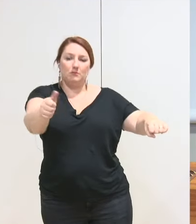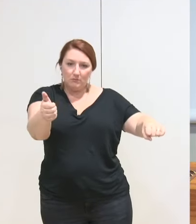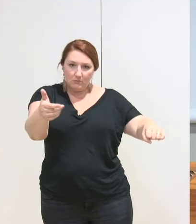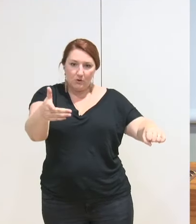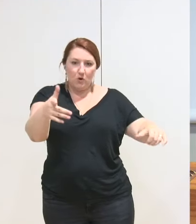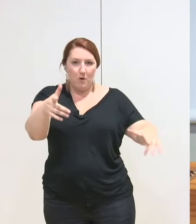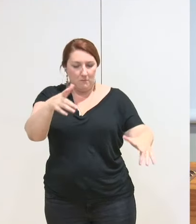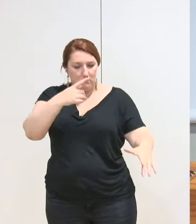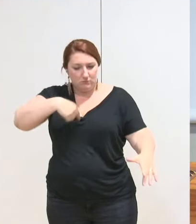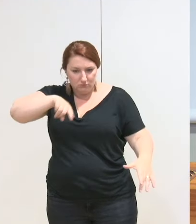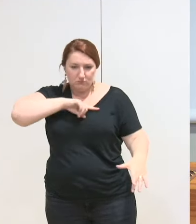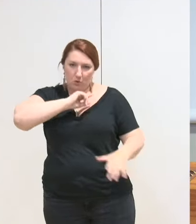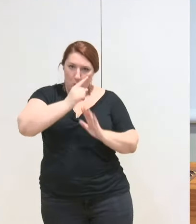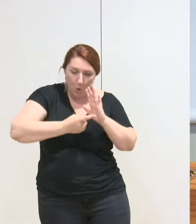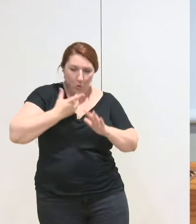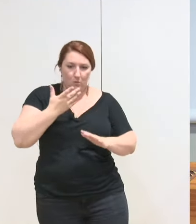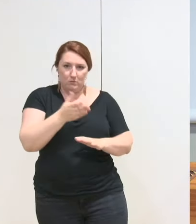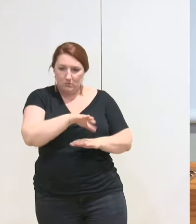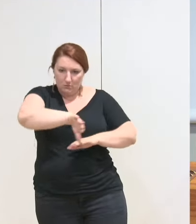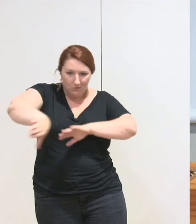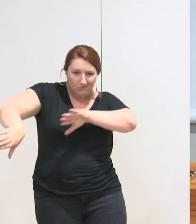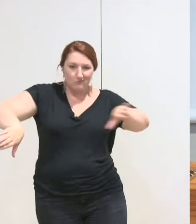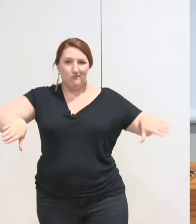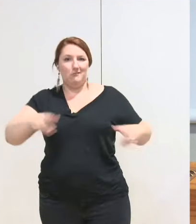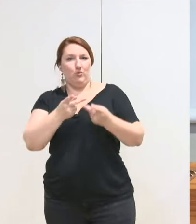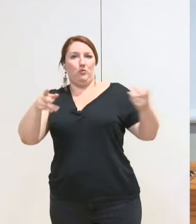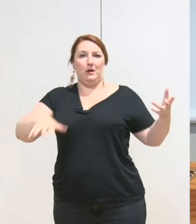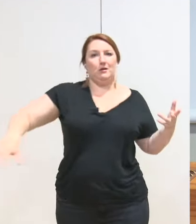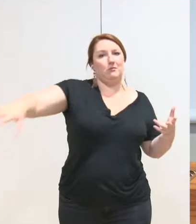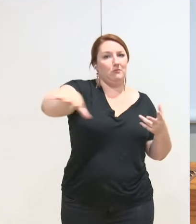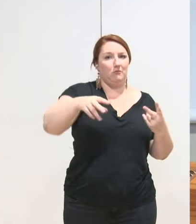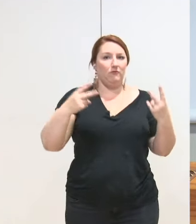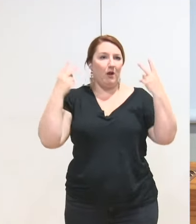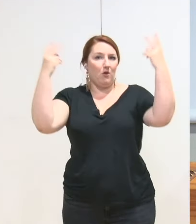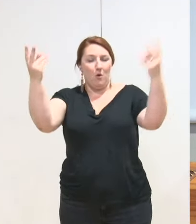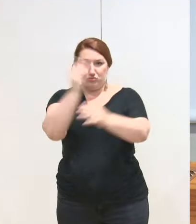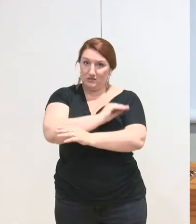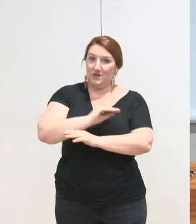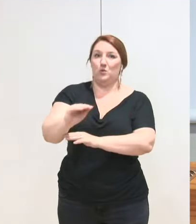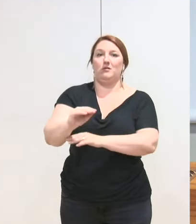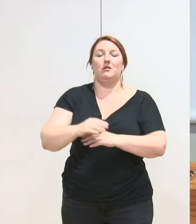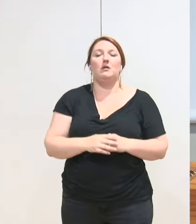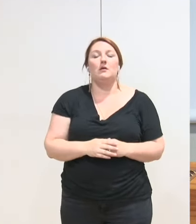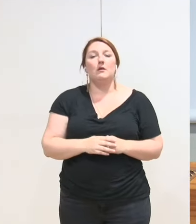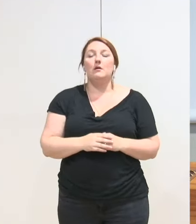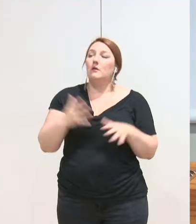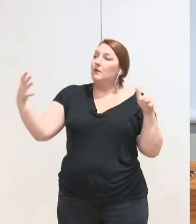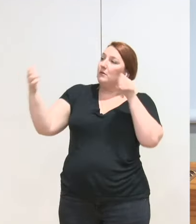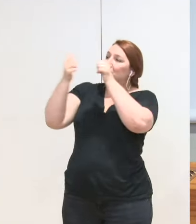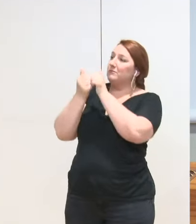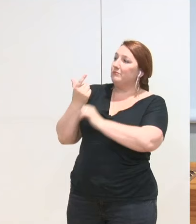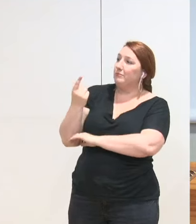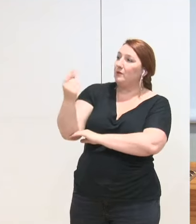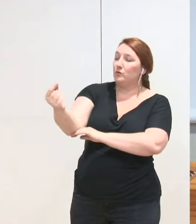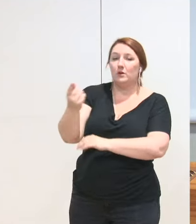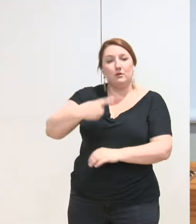tranquillité et de la sécurité ce partenariat contribue à renforcer la sécurité dans notre ville nous avançons dans la